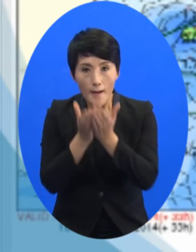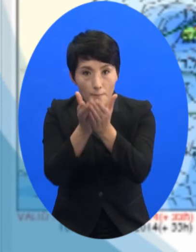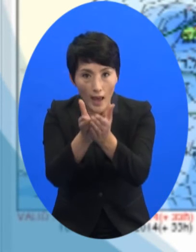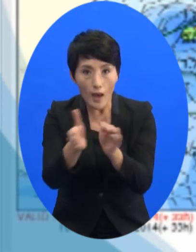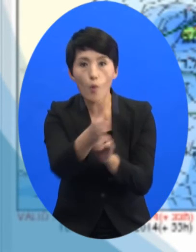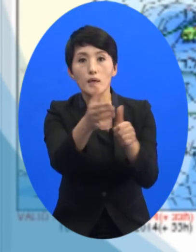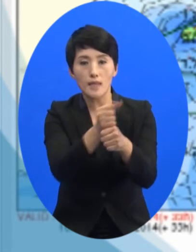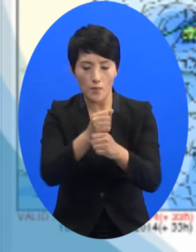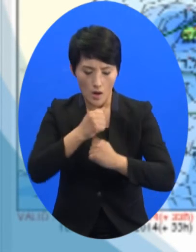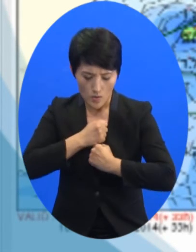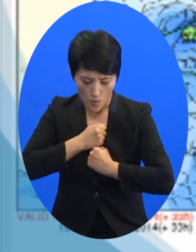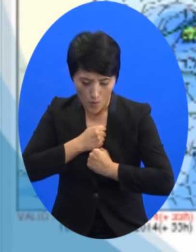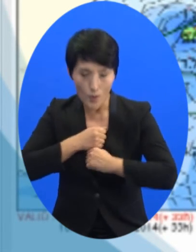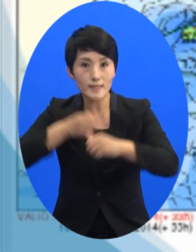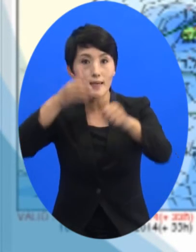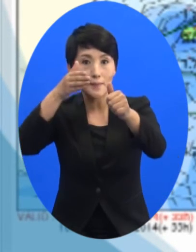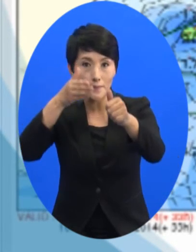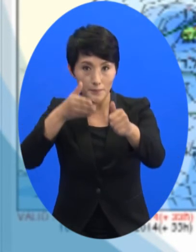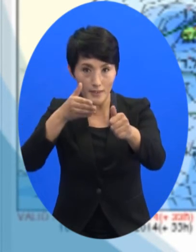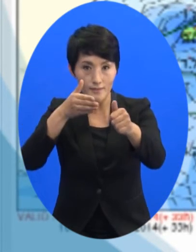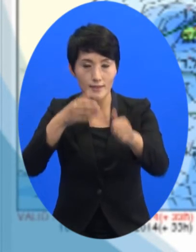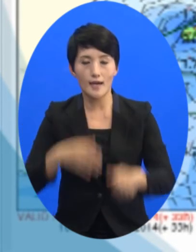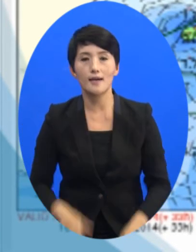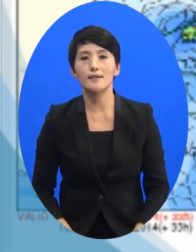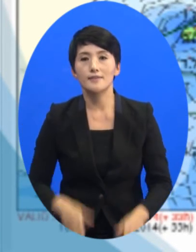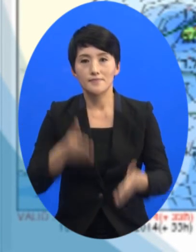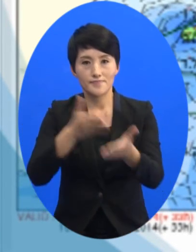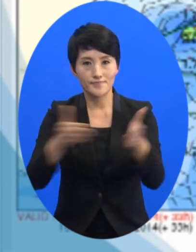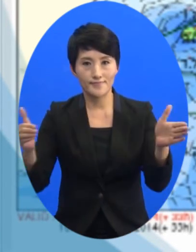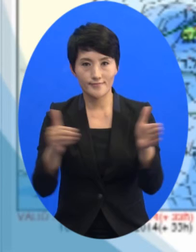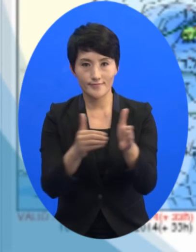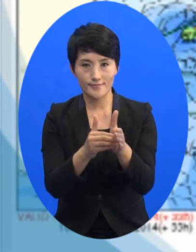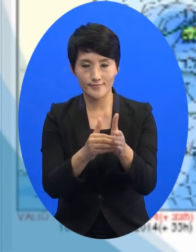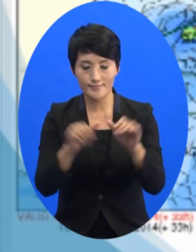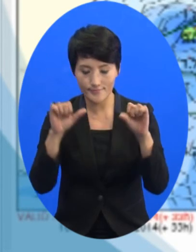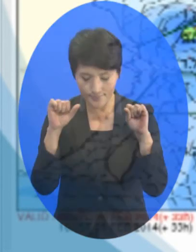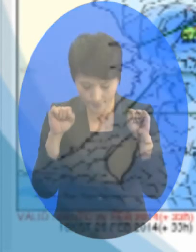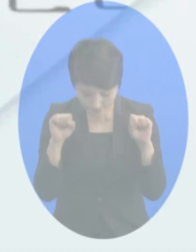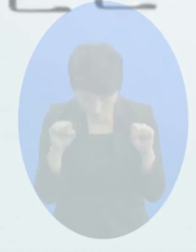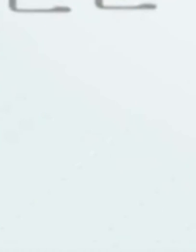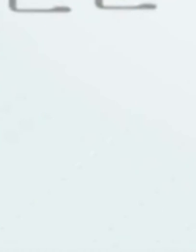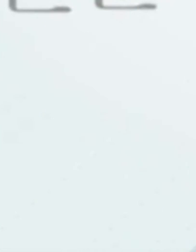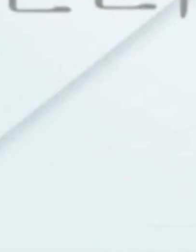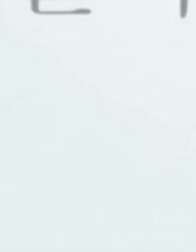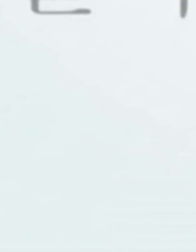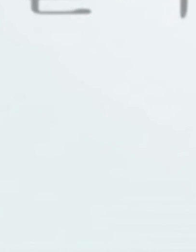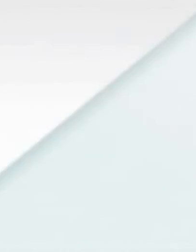항해하거나 조업하는 선박은 유의하시기 바랍니다. 지금까지 기상청에서 전해드렸습니다.